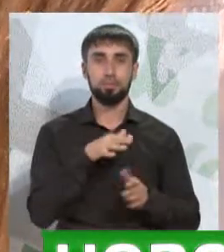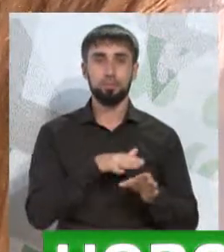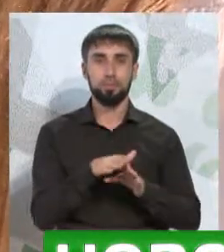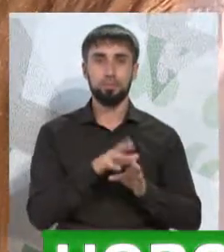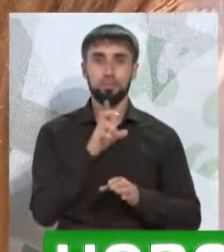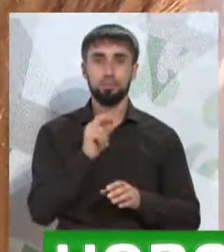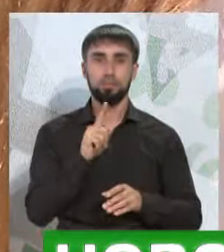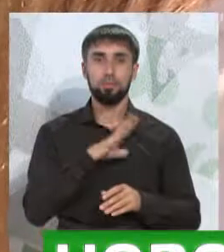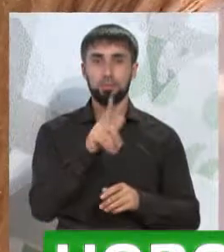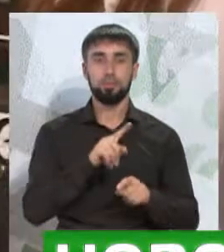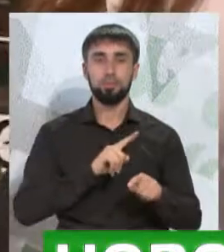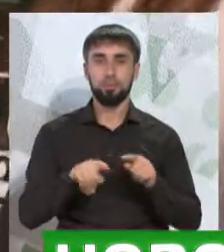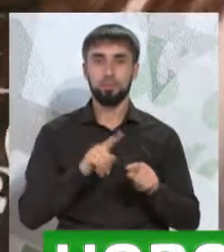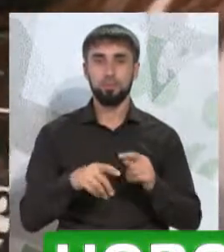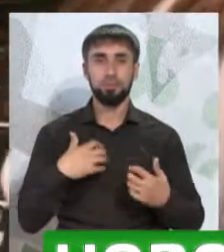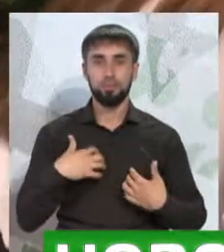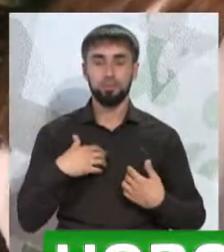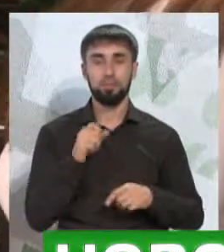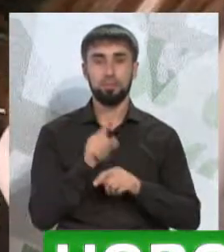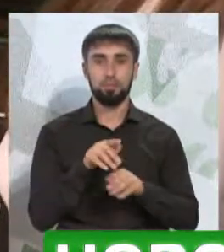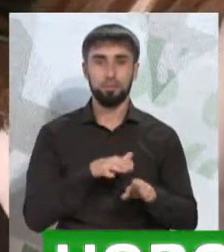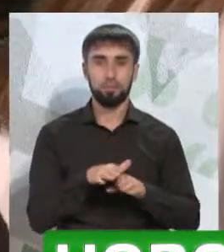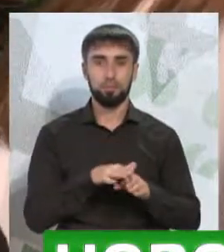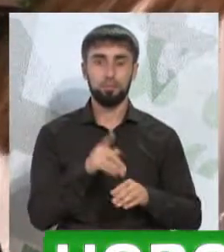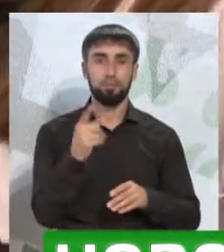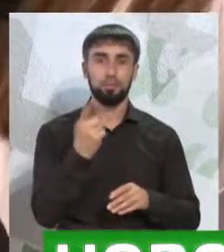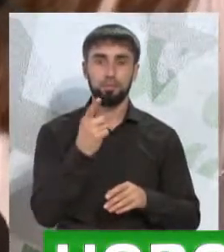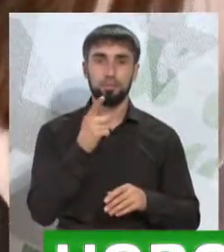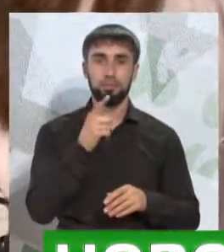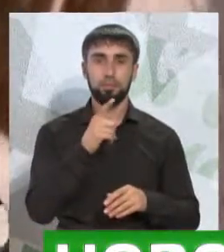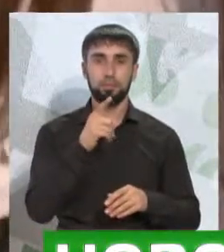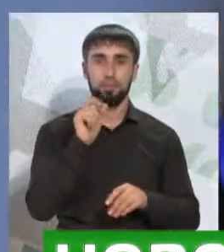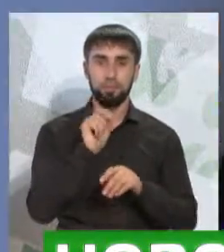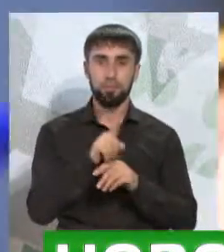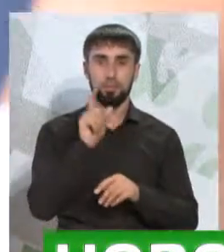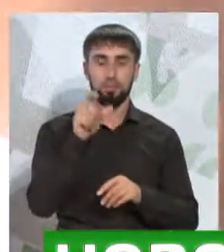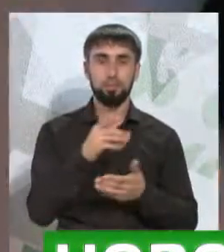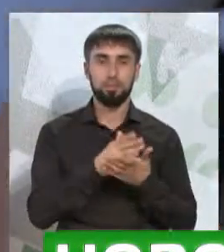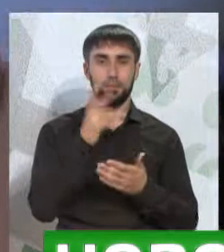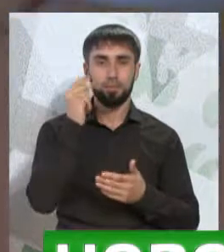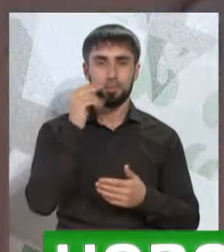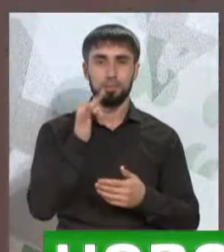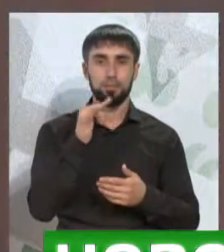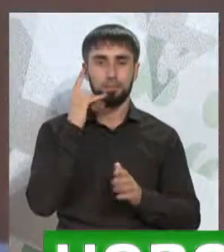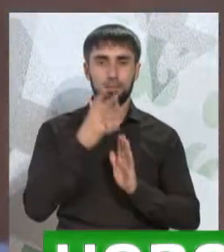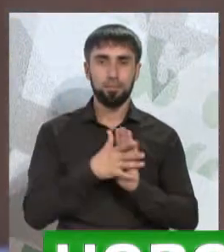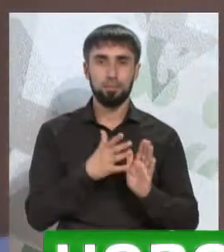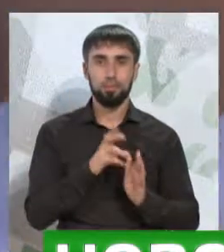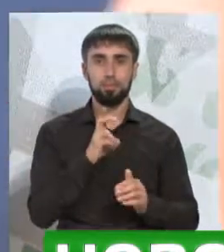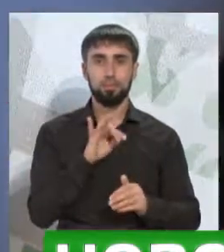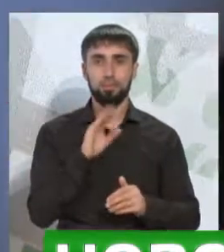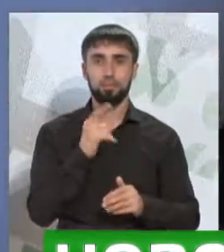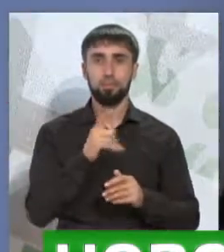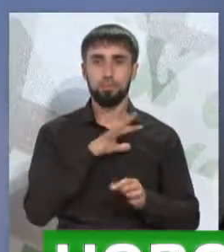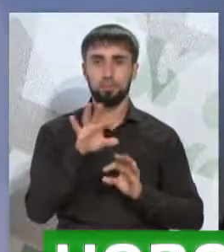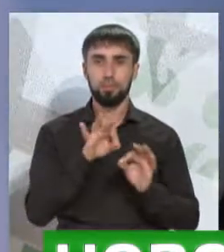быстрее опередить ваших соперников. Первое задание и сразу проверка на логику. При помощи даты и событий нужно определить букву из таблицы,